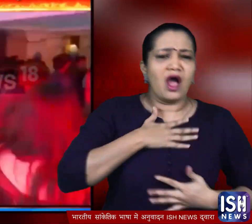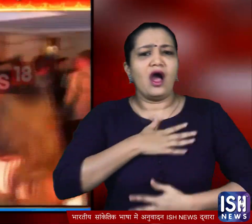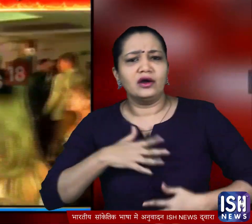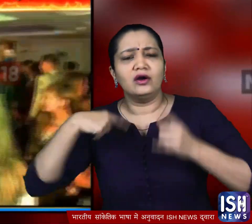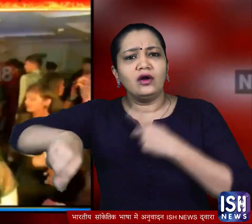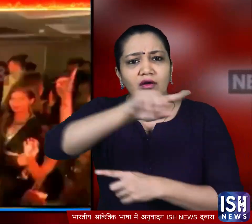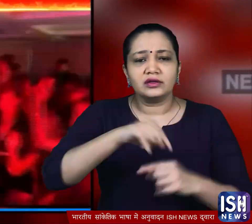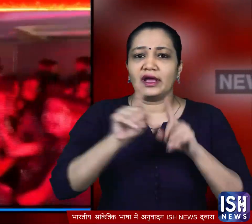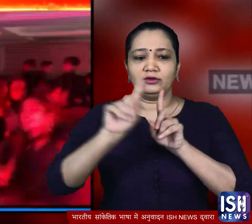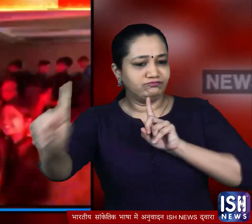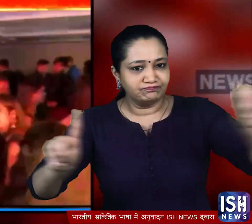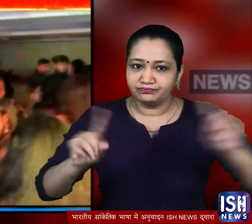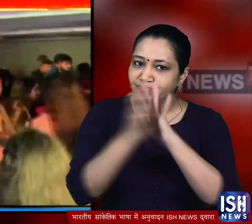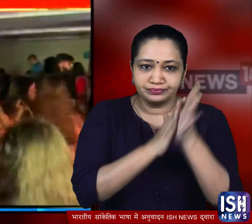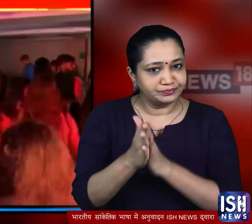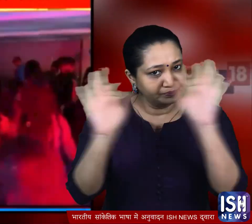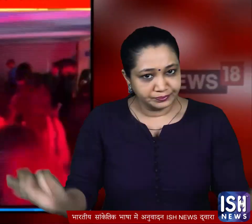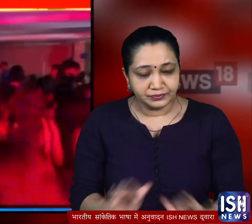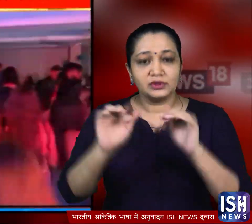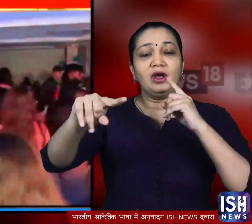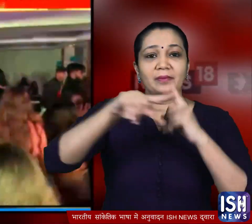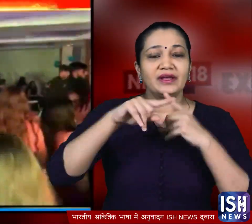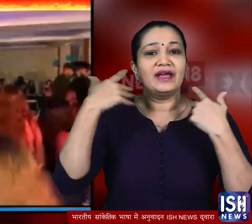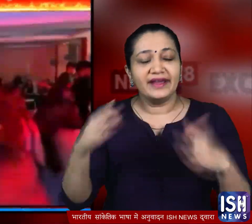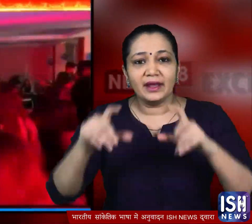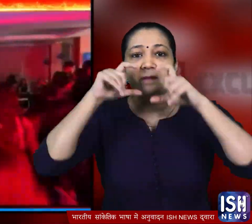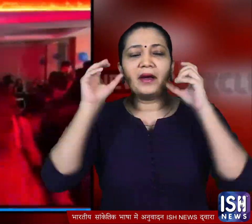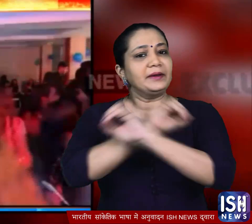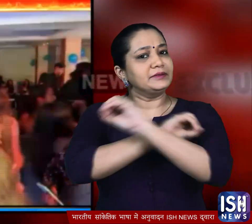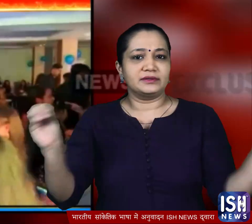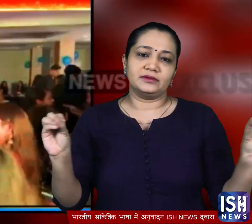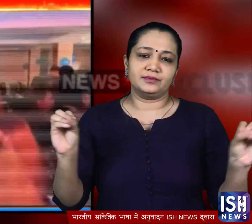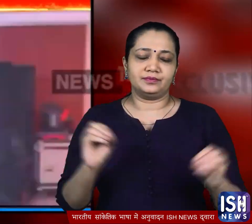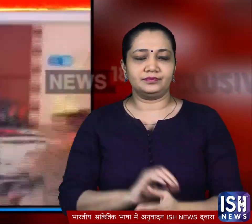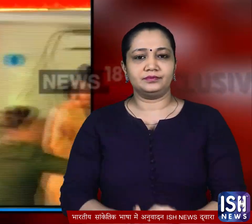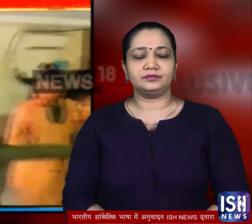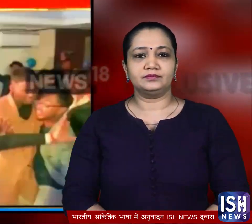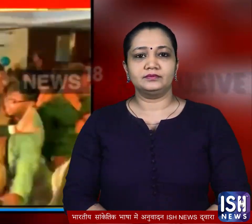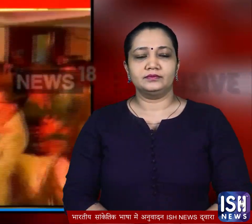डूबे इन छात्रों के बीच न तो 2 गज की जरूरी दूरी दिखी और न ही किसी के चेहरे पर मास्क नजर आया।